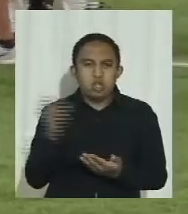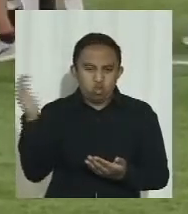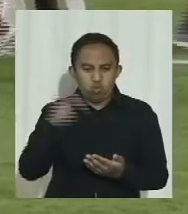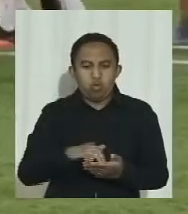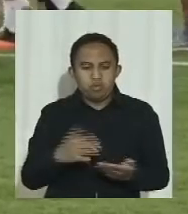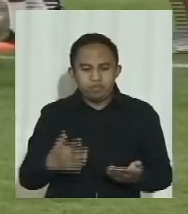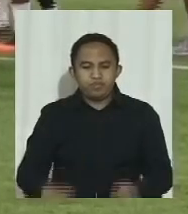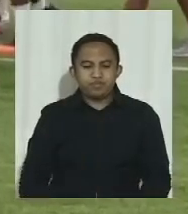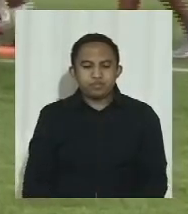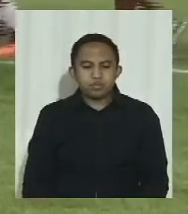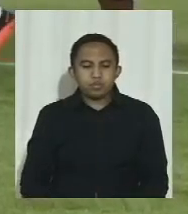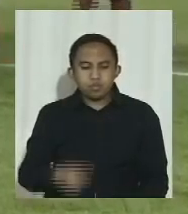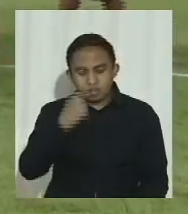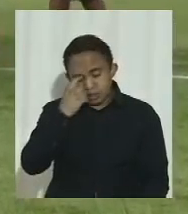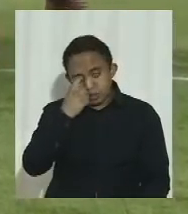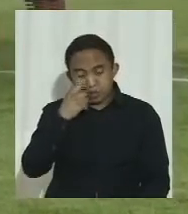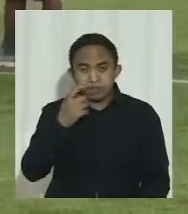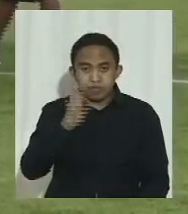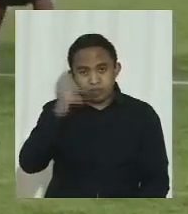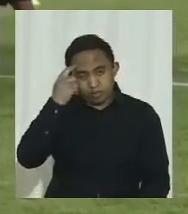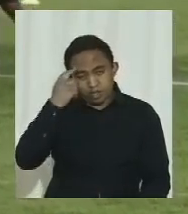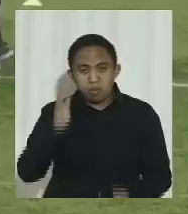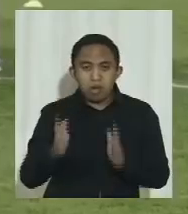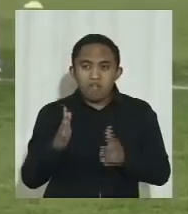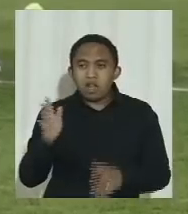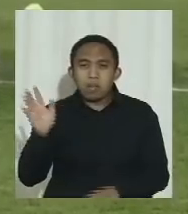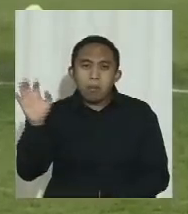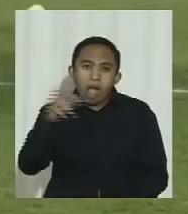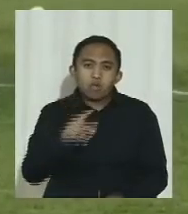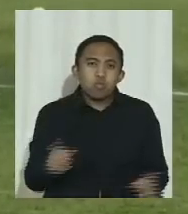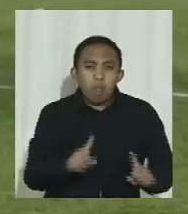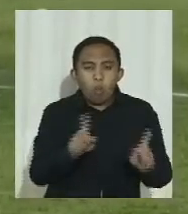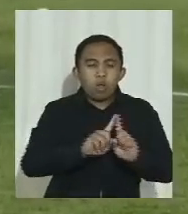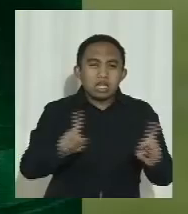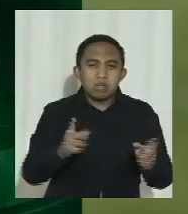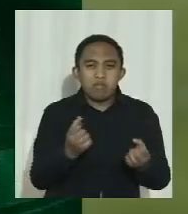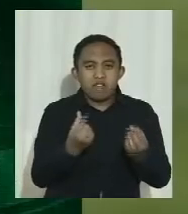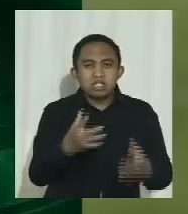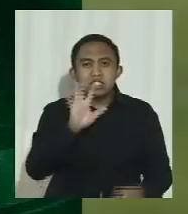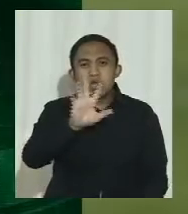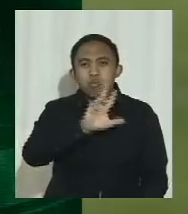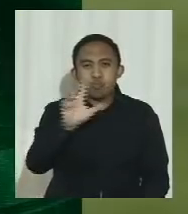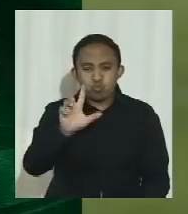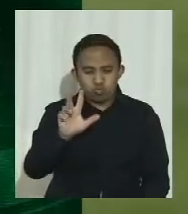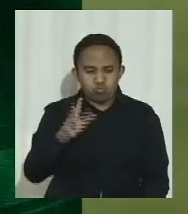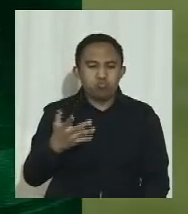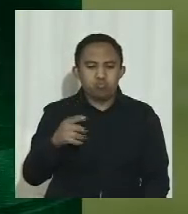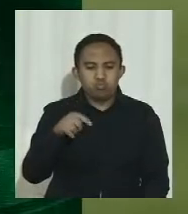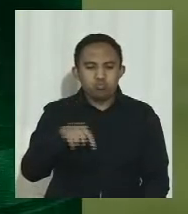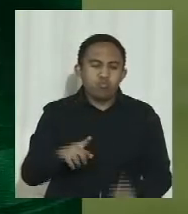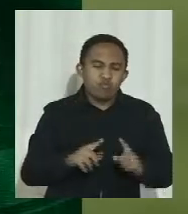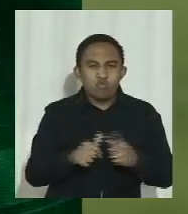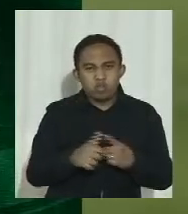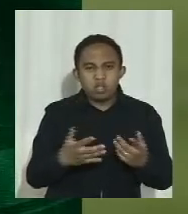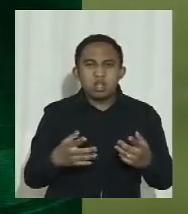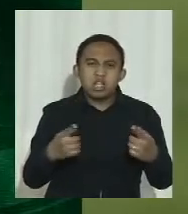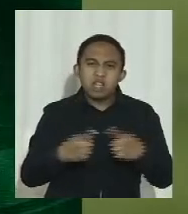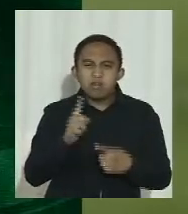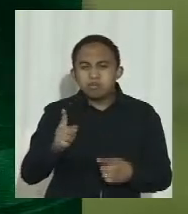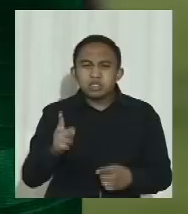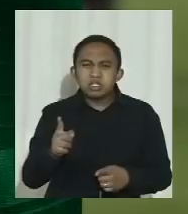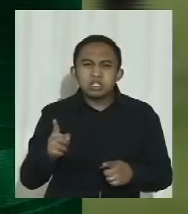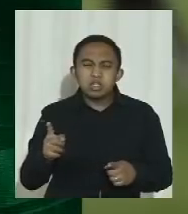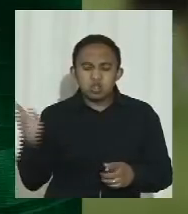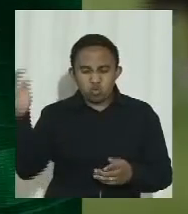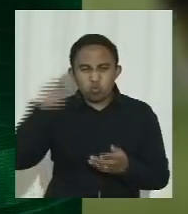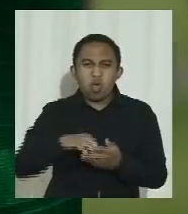Marina fa pilalao 5:30 no natsony ity mpanazatra vaovao ny Paris ity amin'izao fionana voalohany izao, saingy misy mpilalao efatra tsy afaka